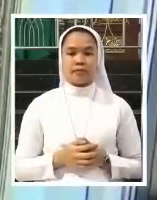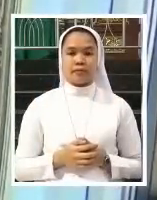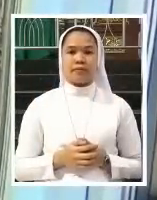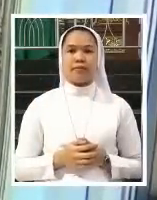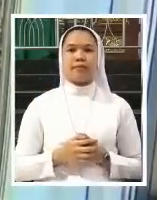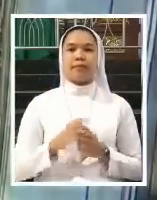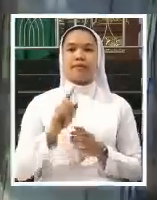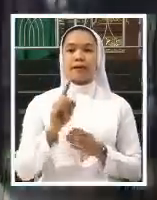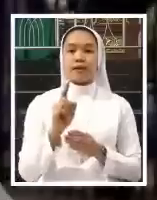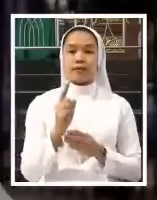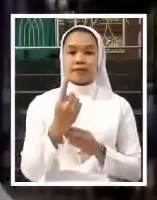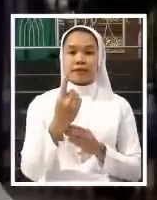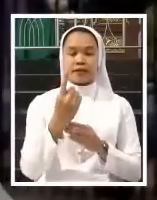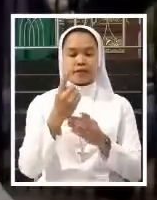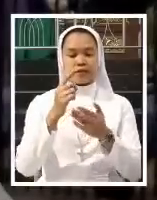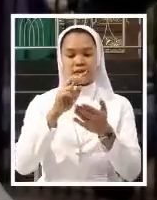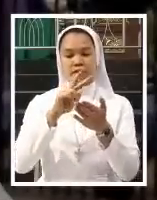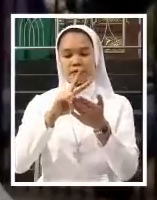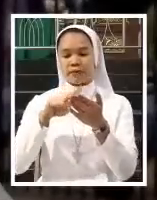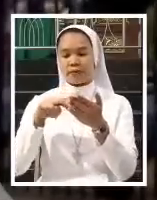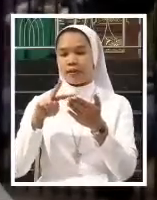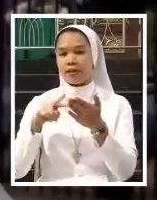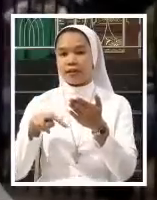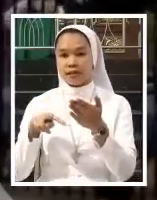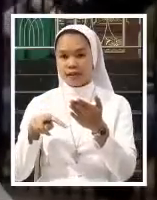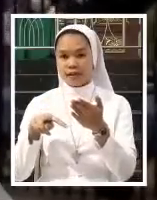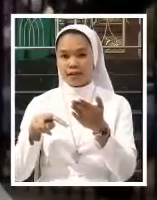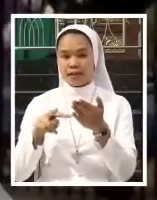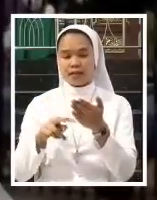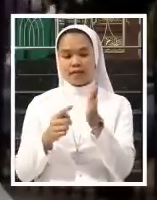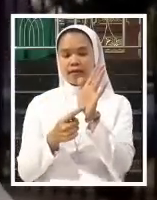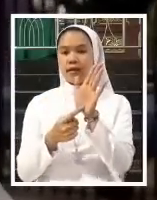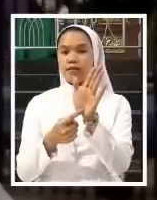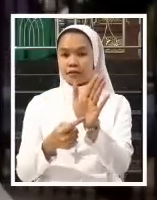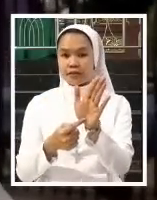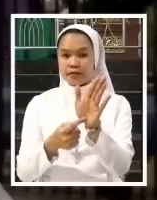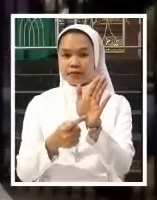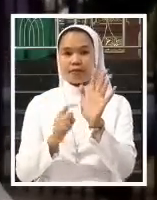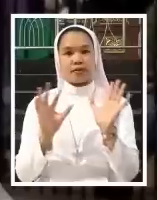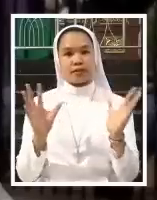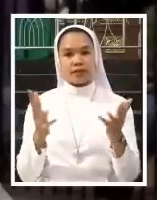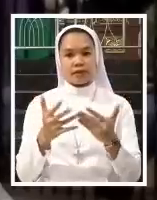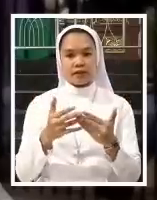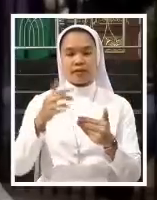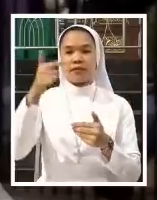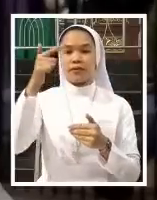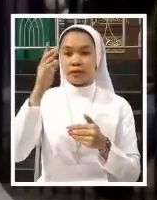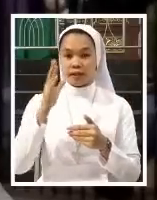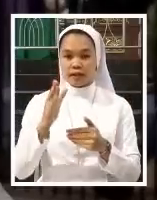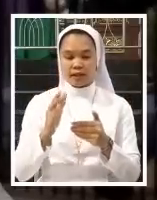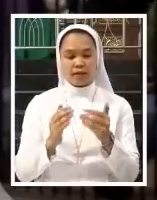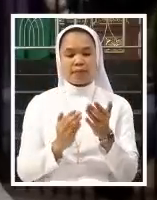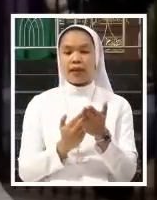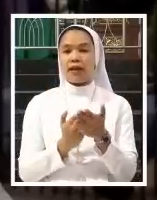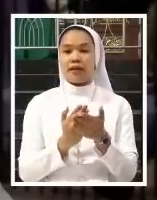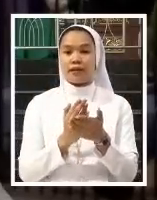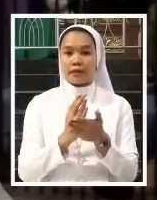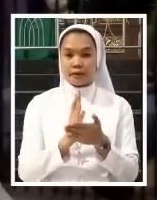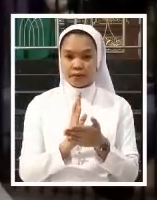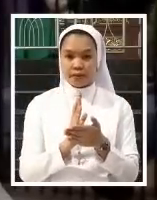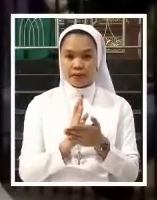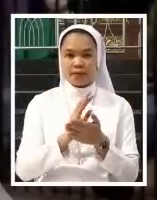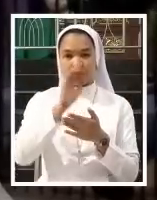An emot na babasahon, nagpapahayag kan pagranganin kagurangnan, sa paagi kan